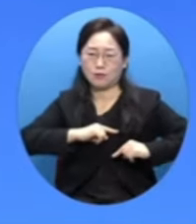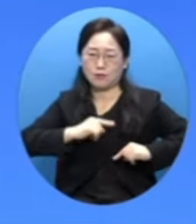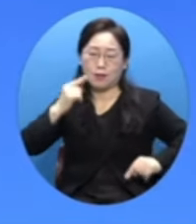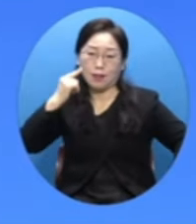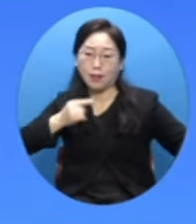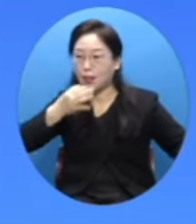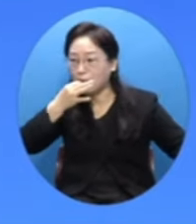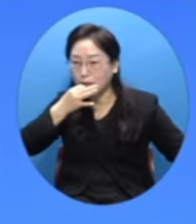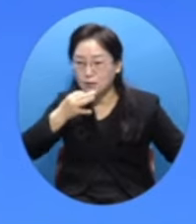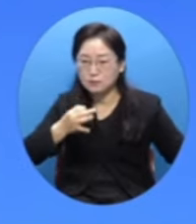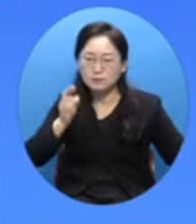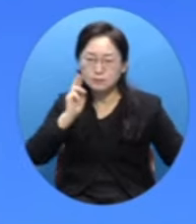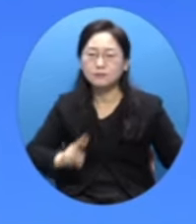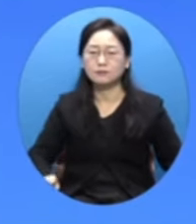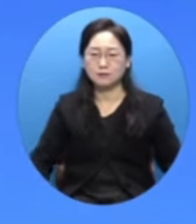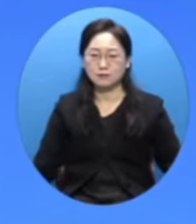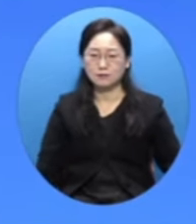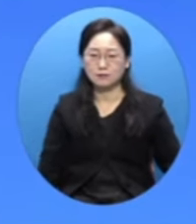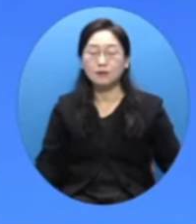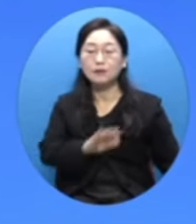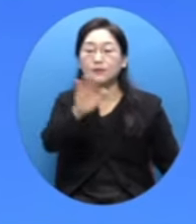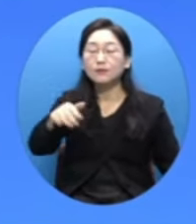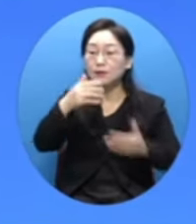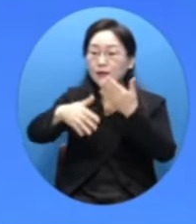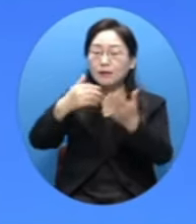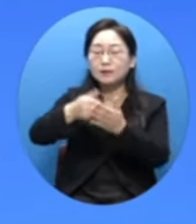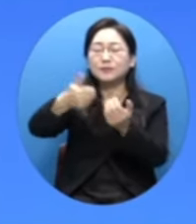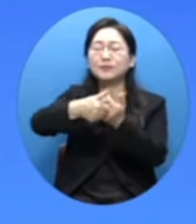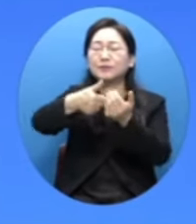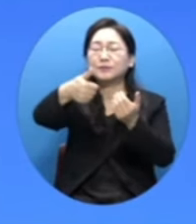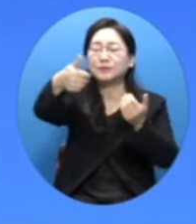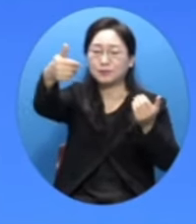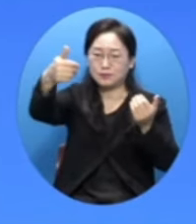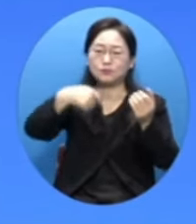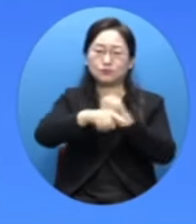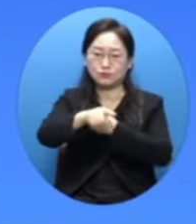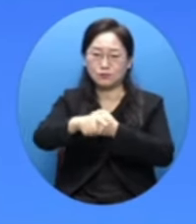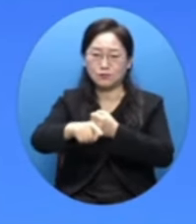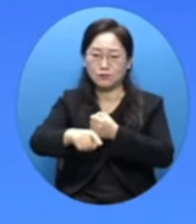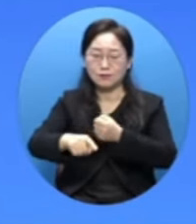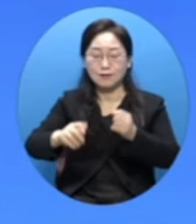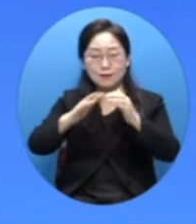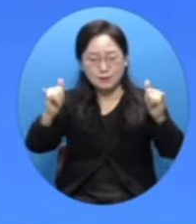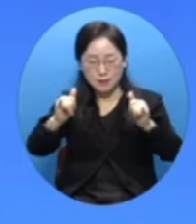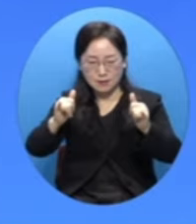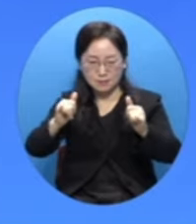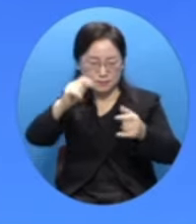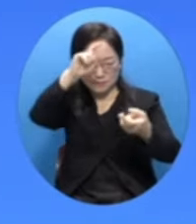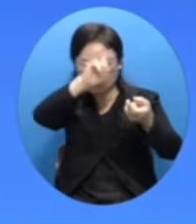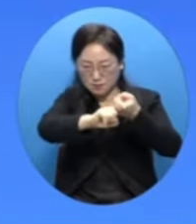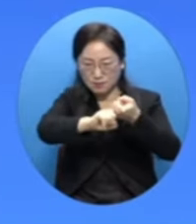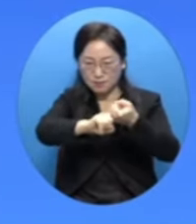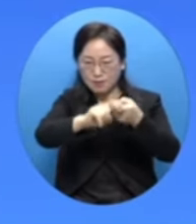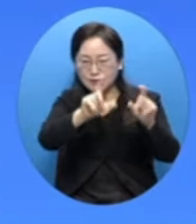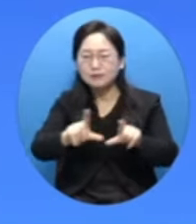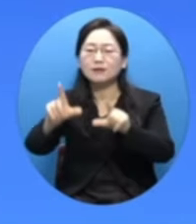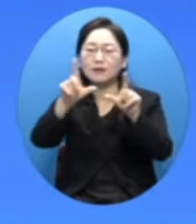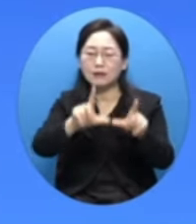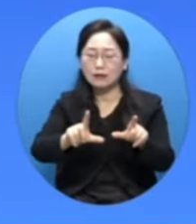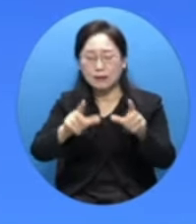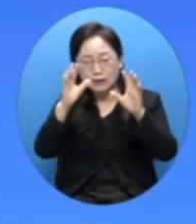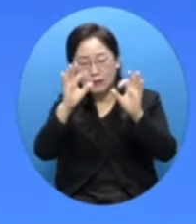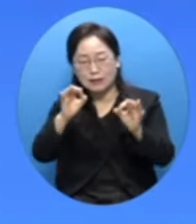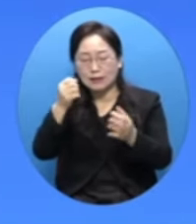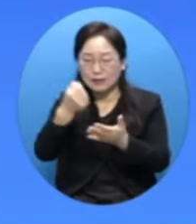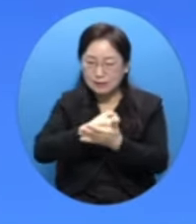우리를 붙잡고 있습니다. 그래서 우리가 하나님과 멀어지게 되고 인간 중심의 삶을 살아가고 있는 우리의 안타까운 모습을 발견하게